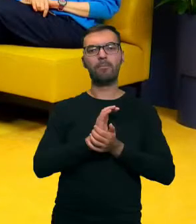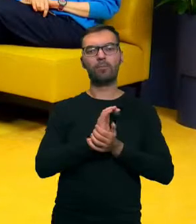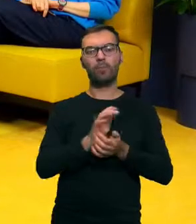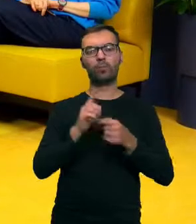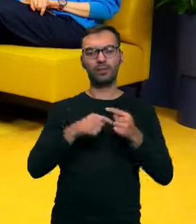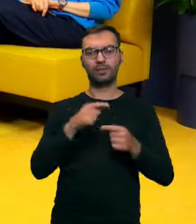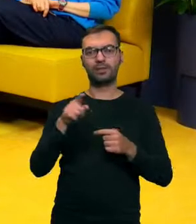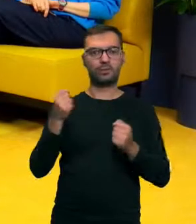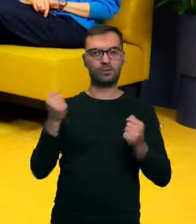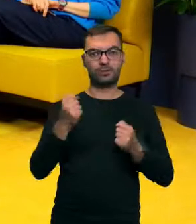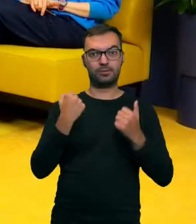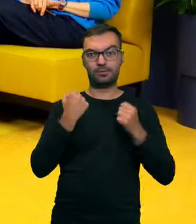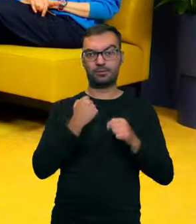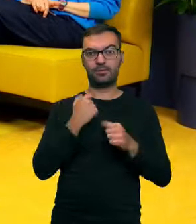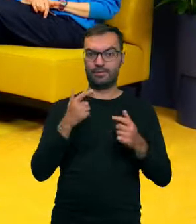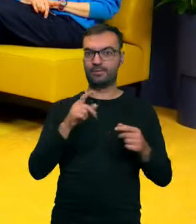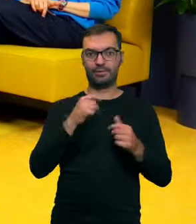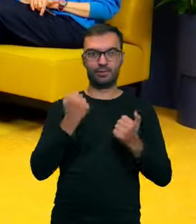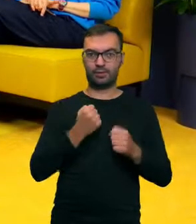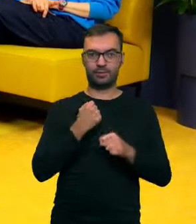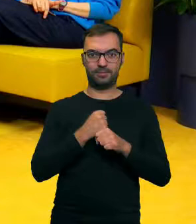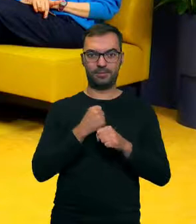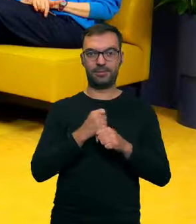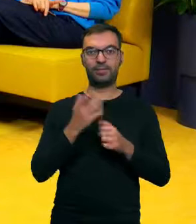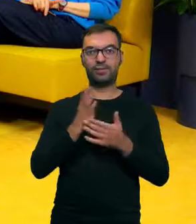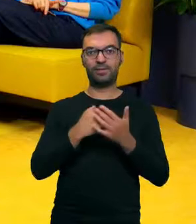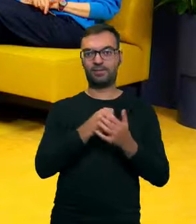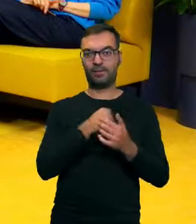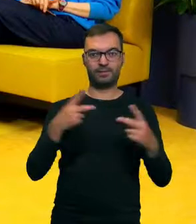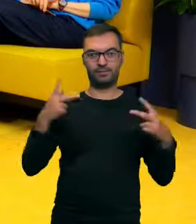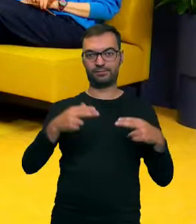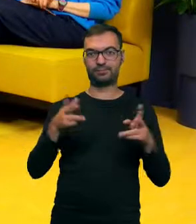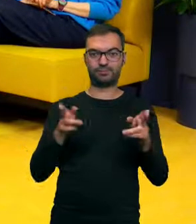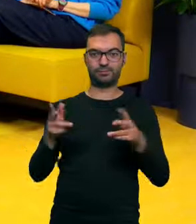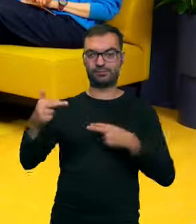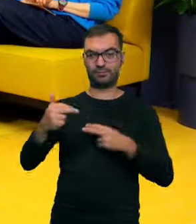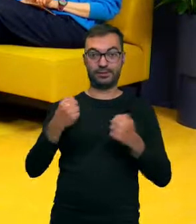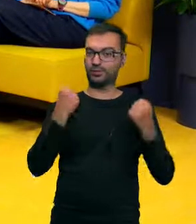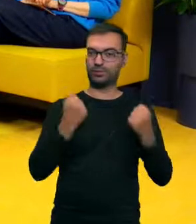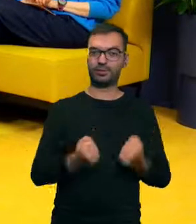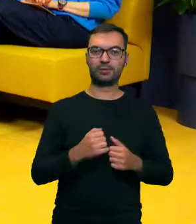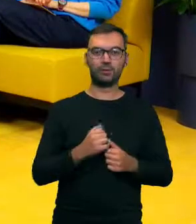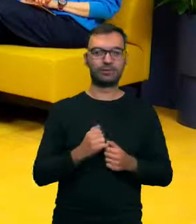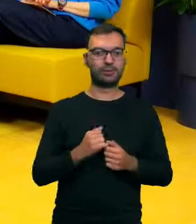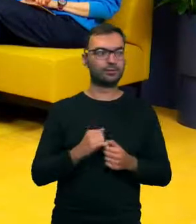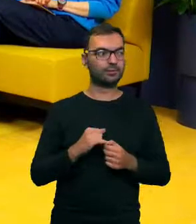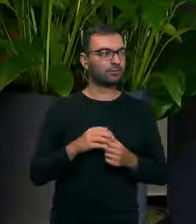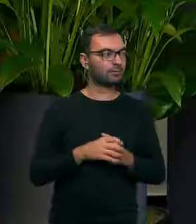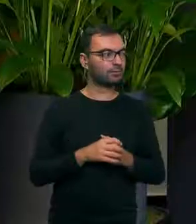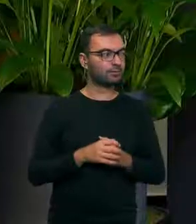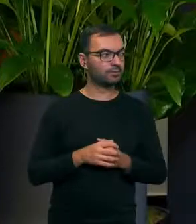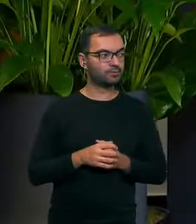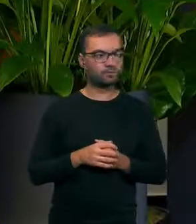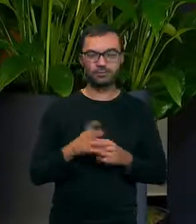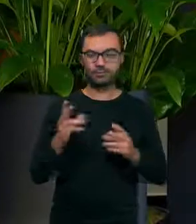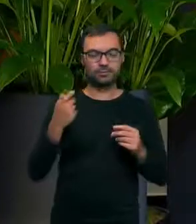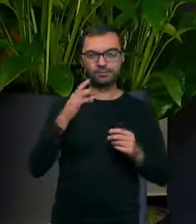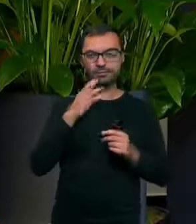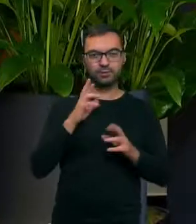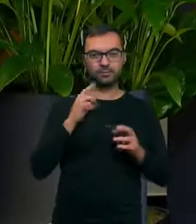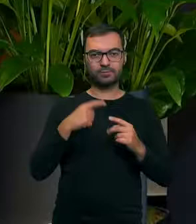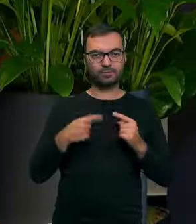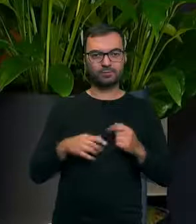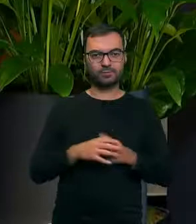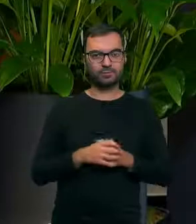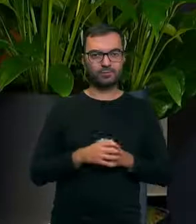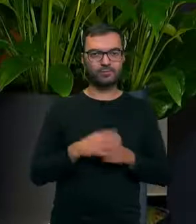tym, że to było spore wyzwanie też pozamykać niektóre części Warszawy, bo to rzeczywiście... No a też chciałabym wrócić was zapytać na plan o... w ogóle chyba. No to jest,